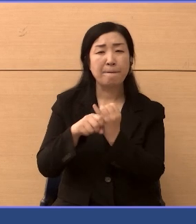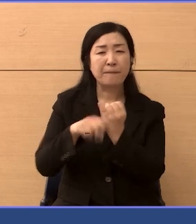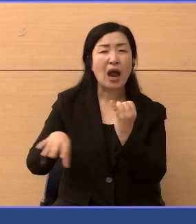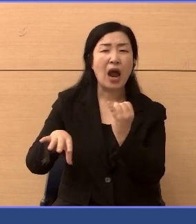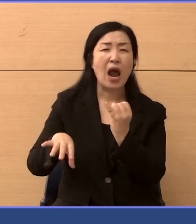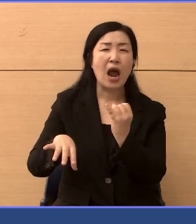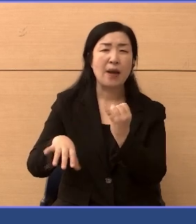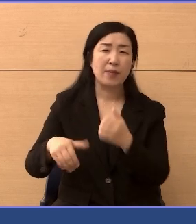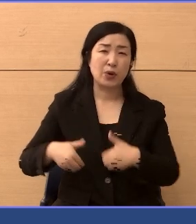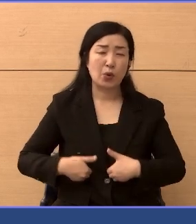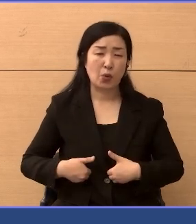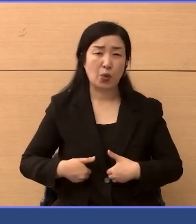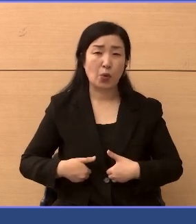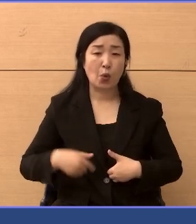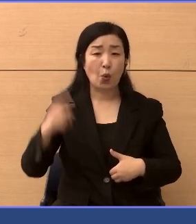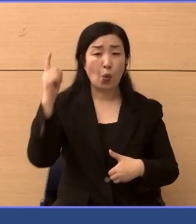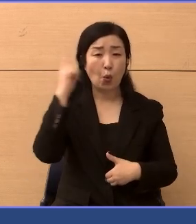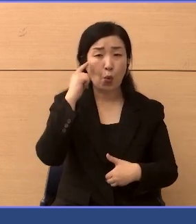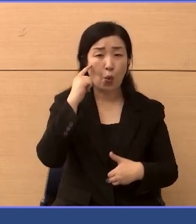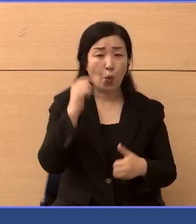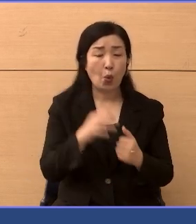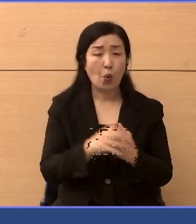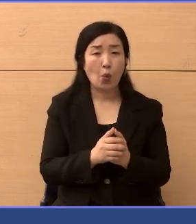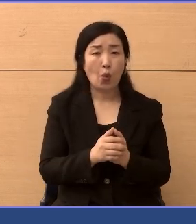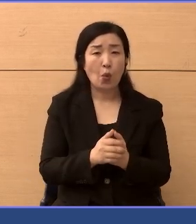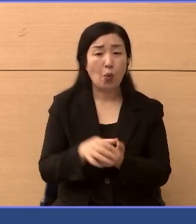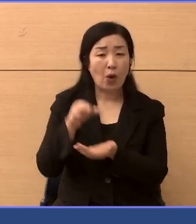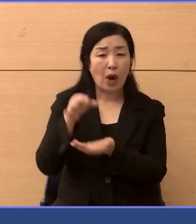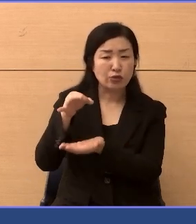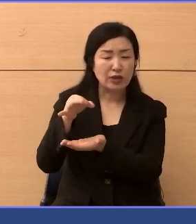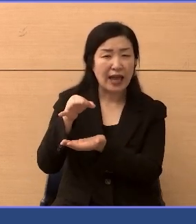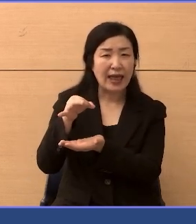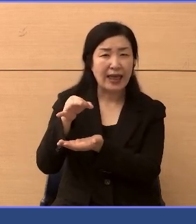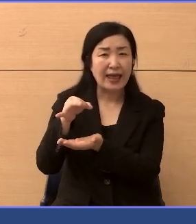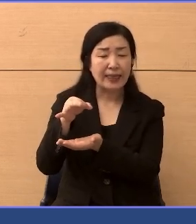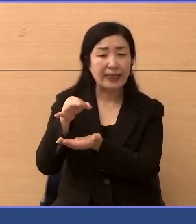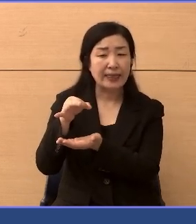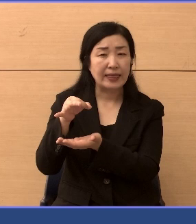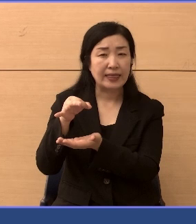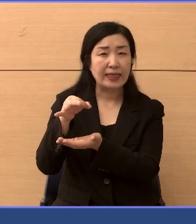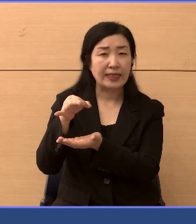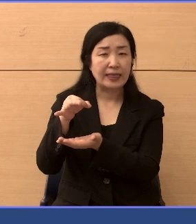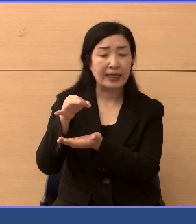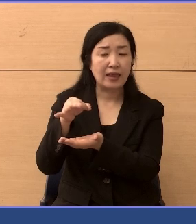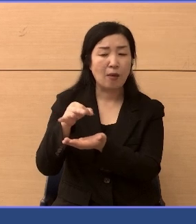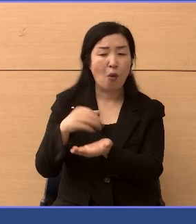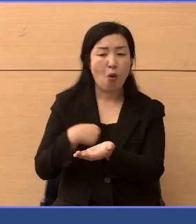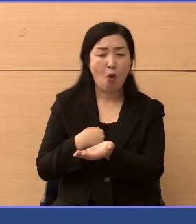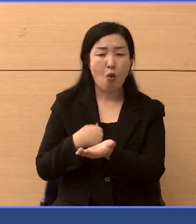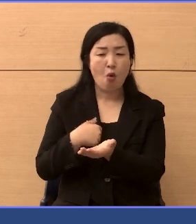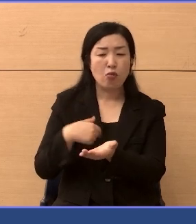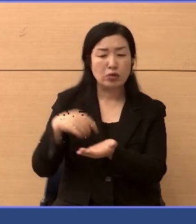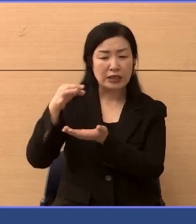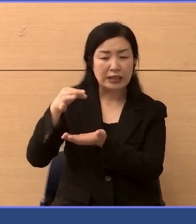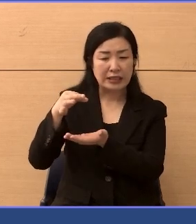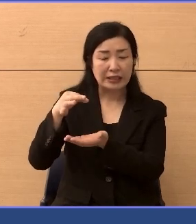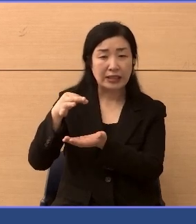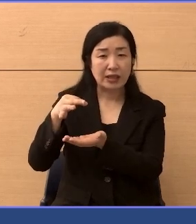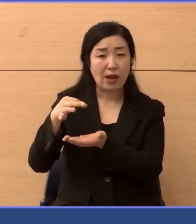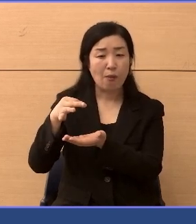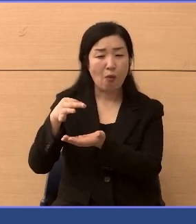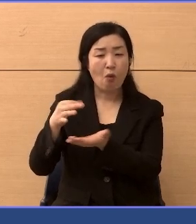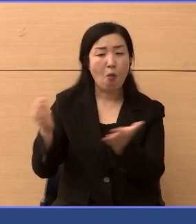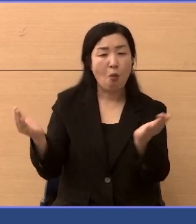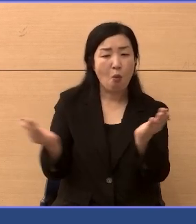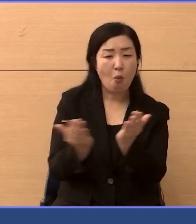필요합니다. trusts, 예를 들어서 so 재단을 that 세운다던가 신탁을 if the 세운다던가 individual with 이를 ASD is 통해서 not 내가 able 가지고 있는 재정적 자산과 to